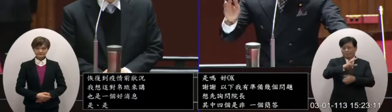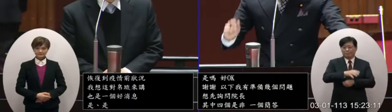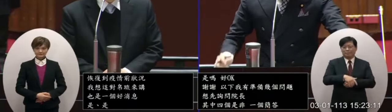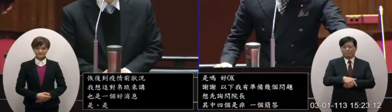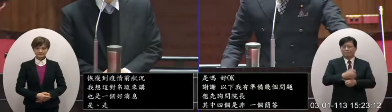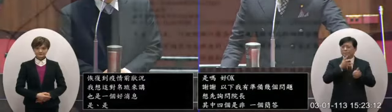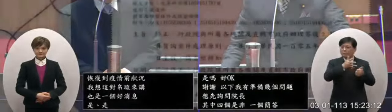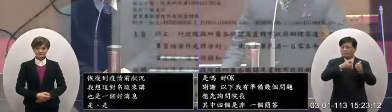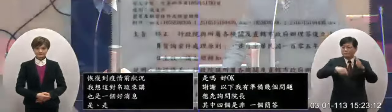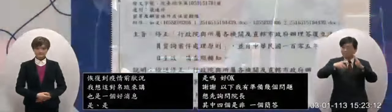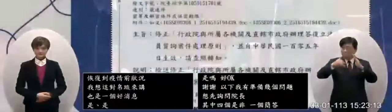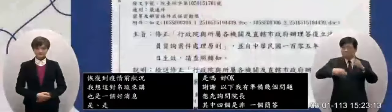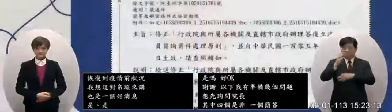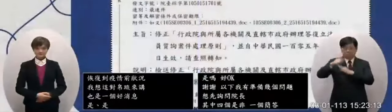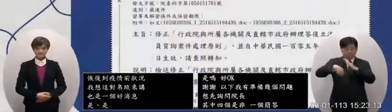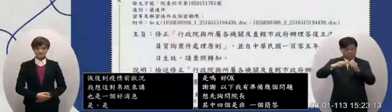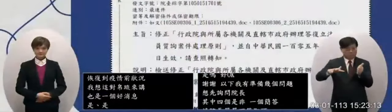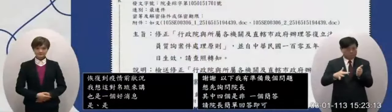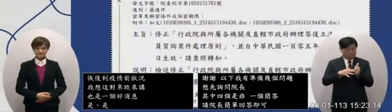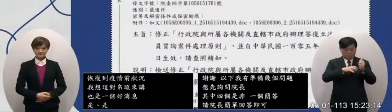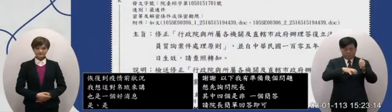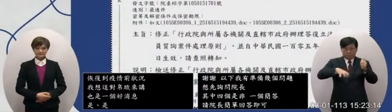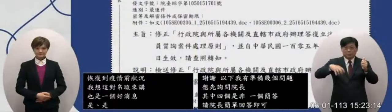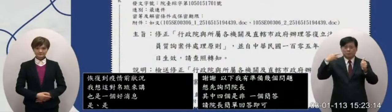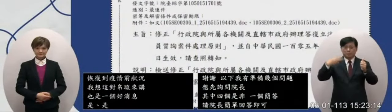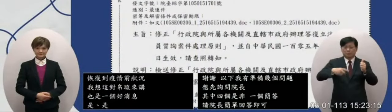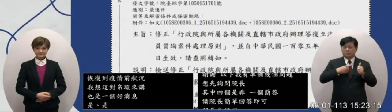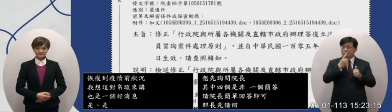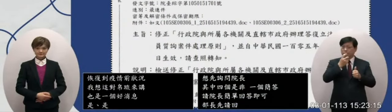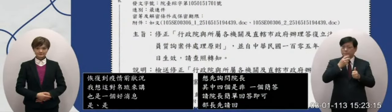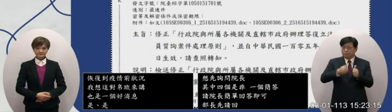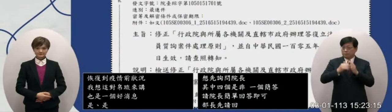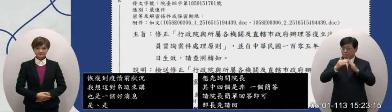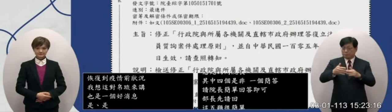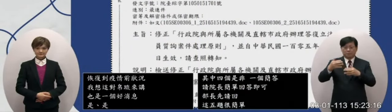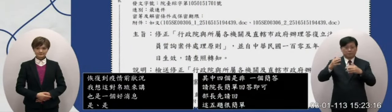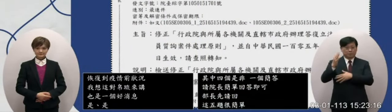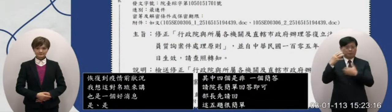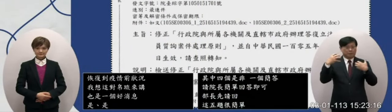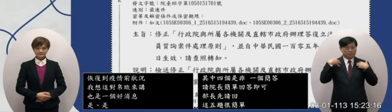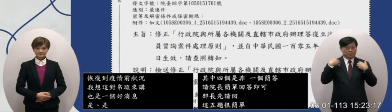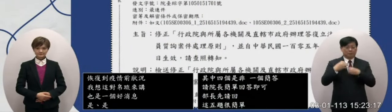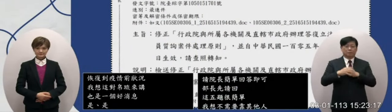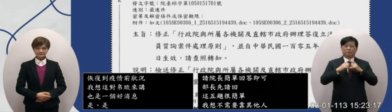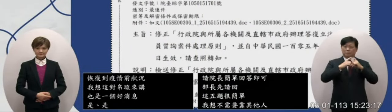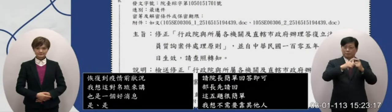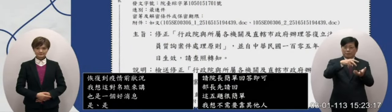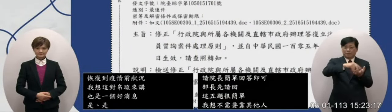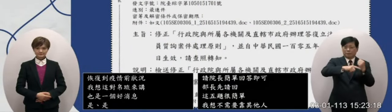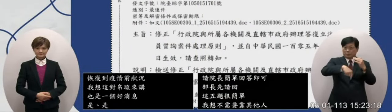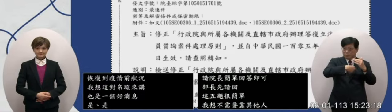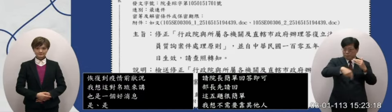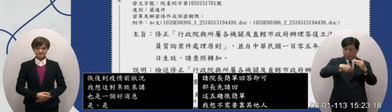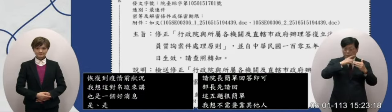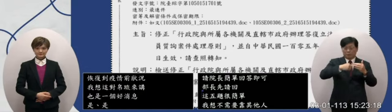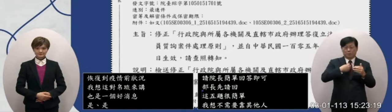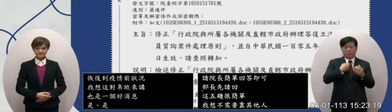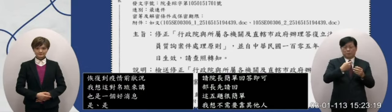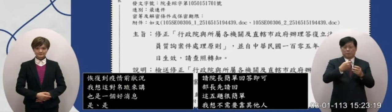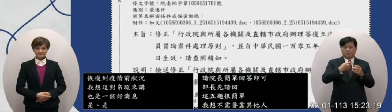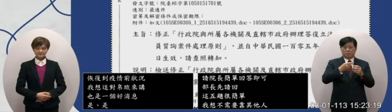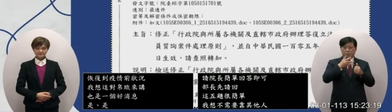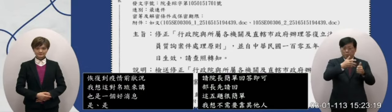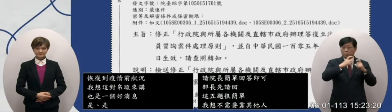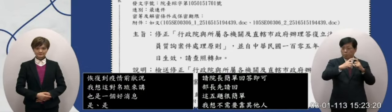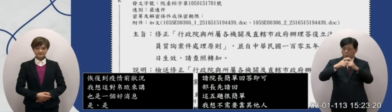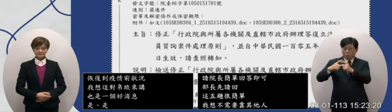想询问一下院长哦，行政院所属各机关及直辖市政府办理答复立法委员质询案件的处理原则，